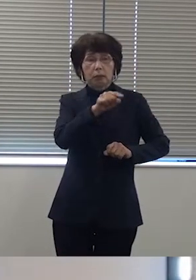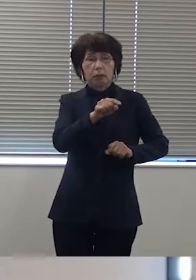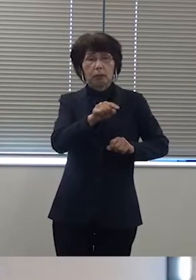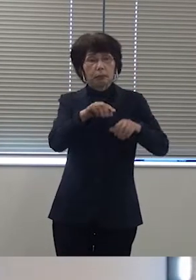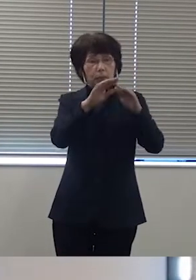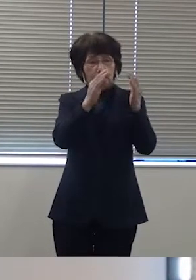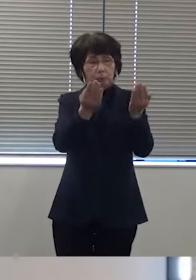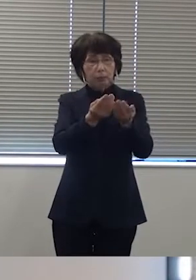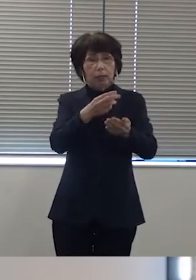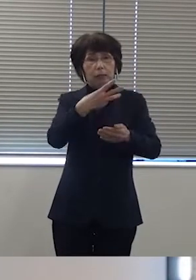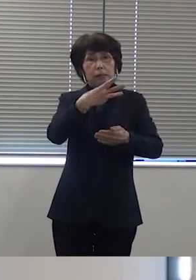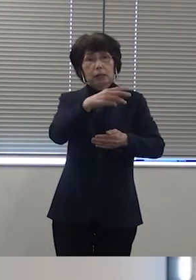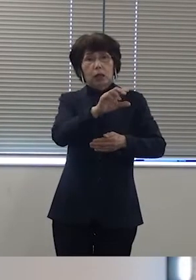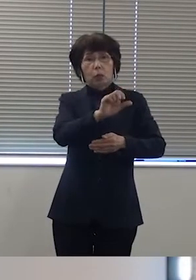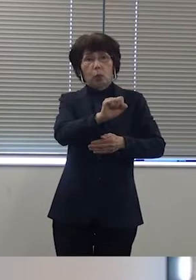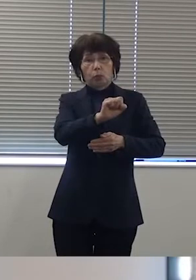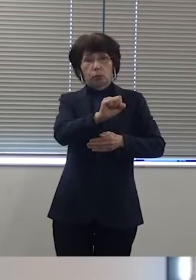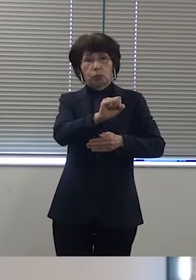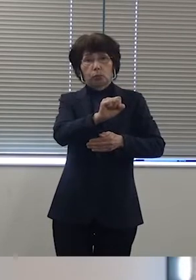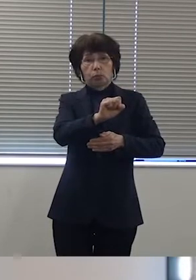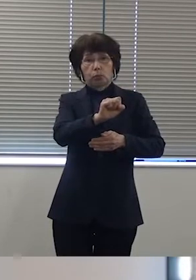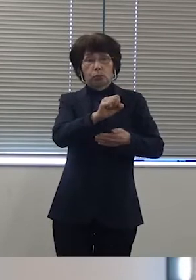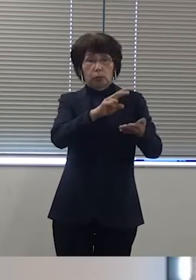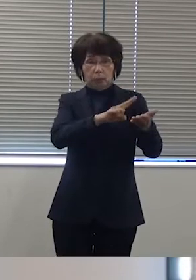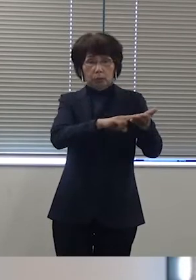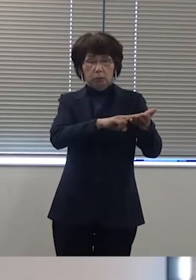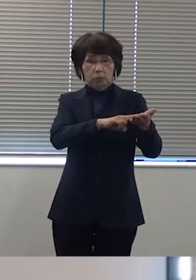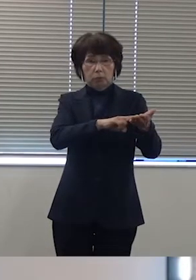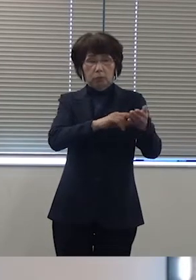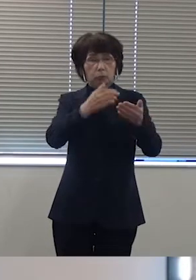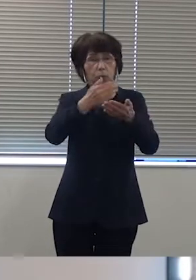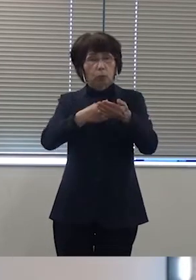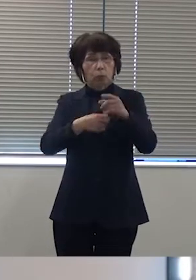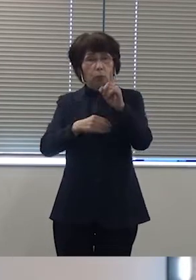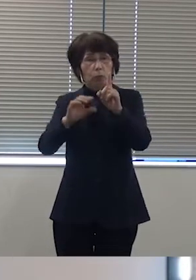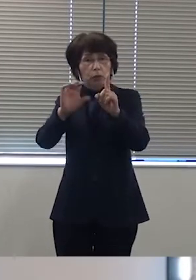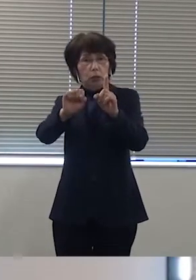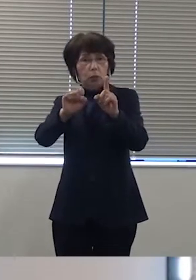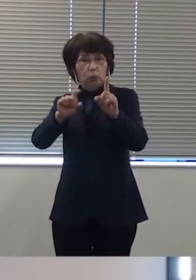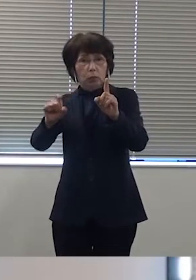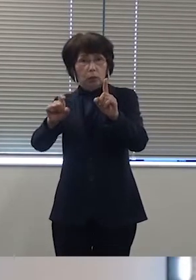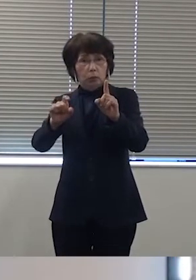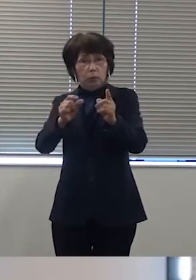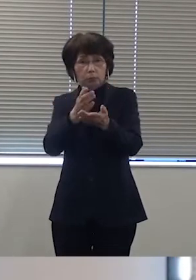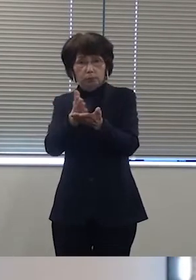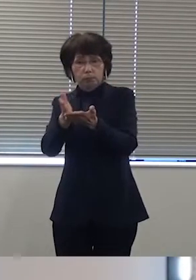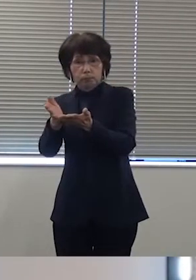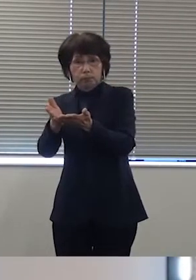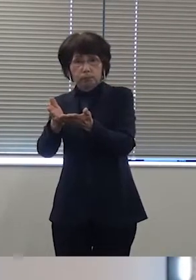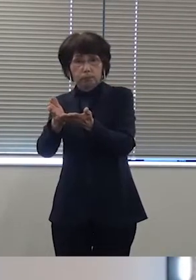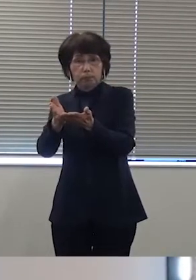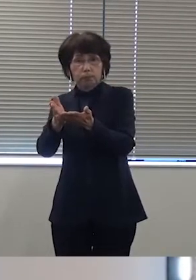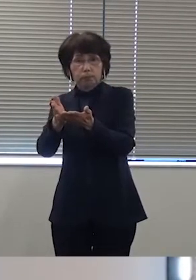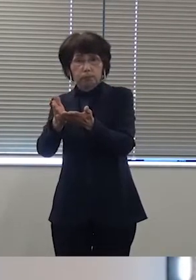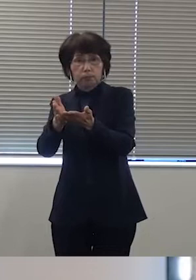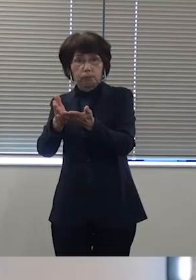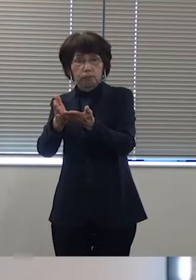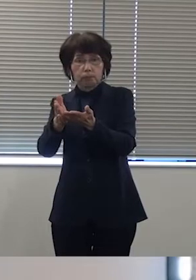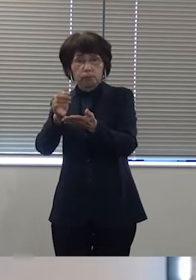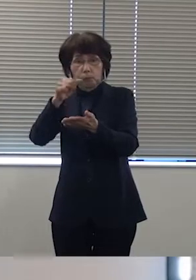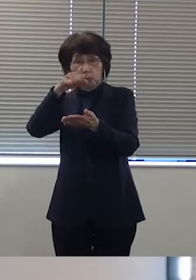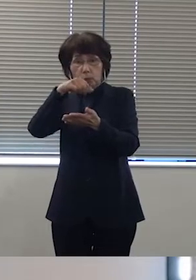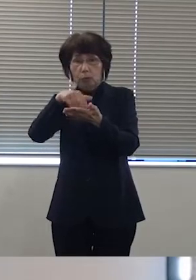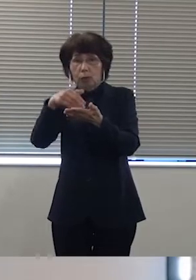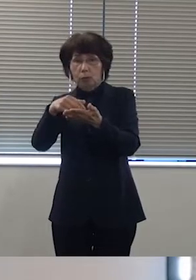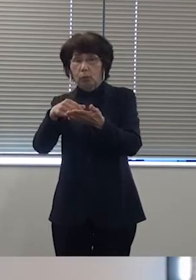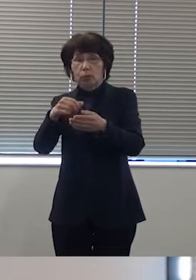まあ、あとこの1億全部突っ込んだわけではないんですが、また少しこう隙間があるの で、これは今後また十分検討